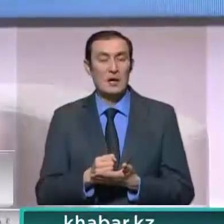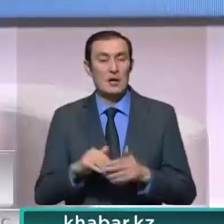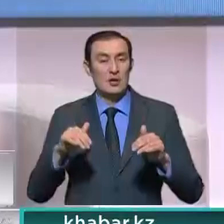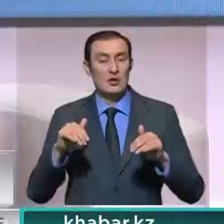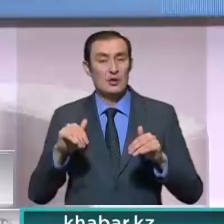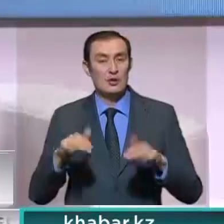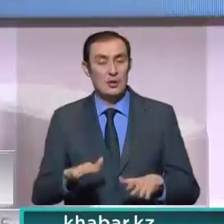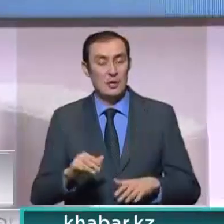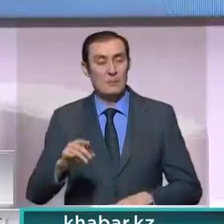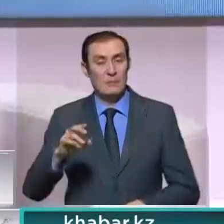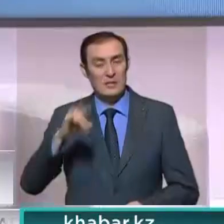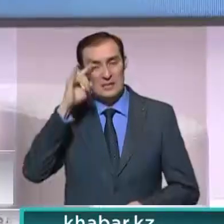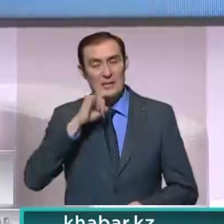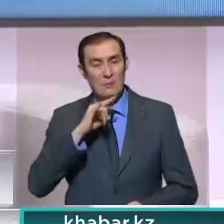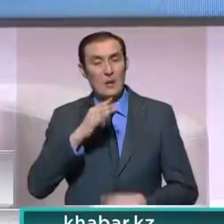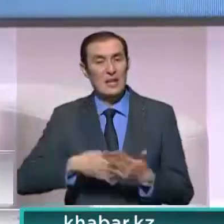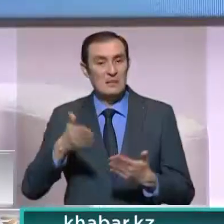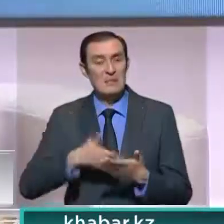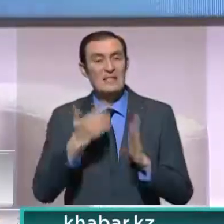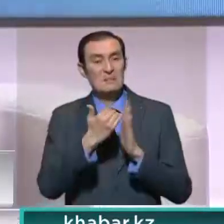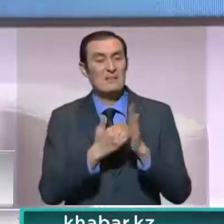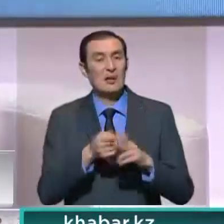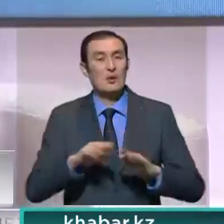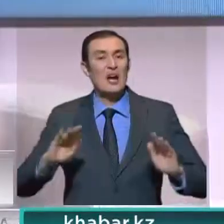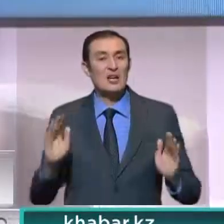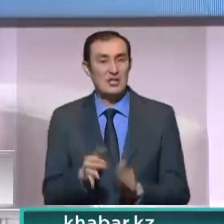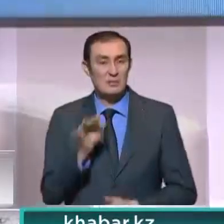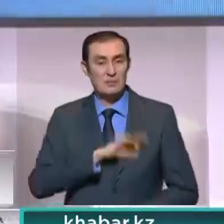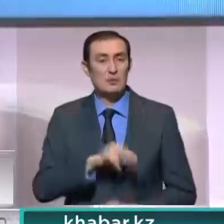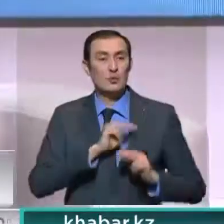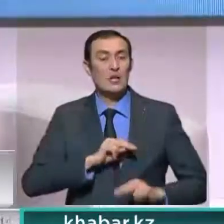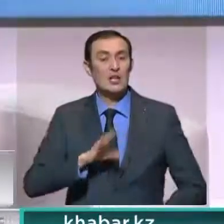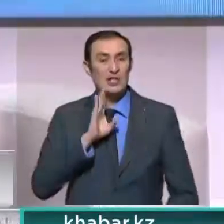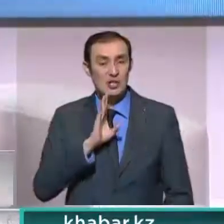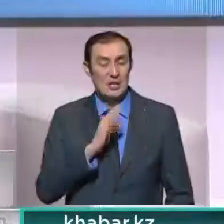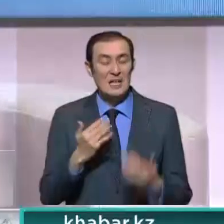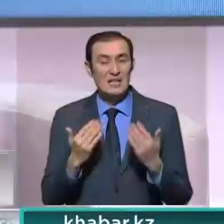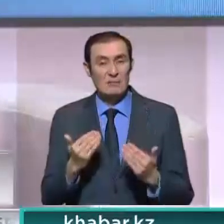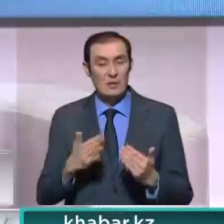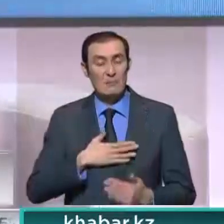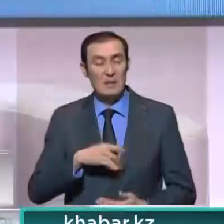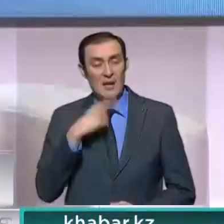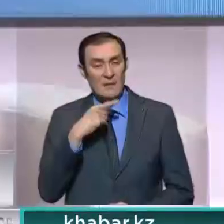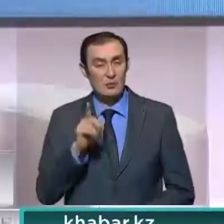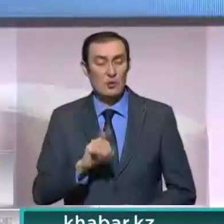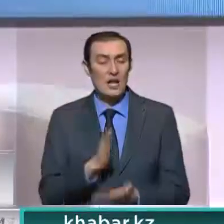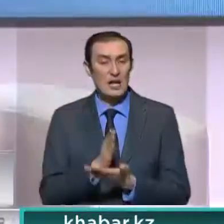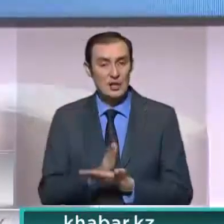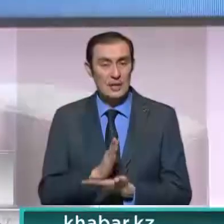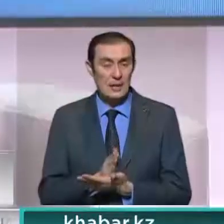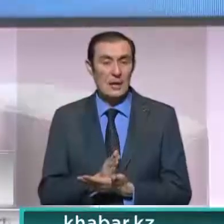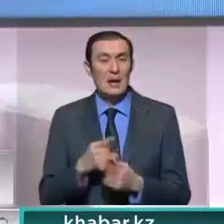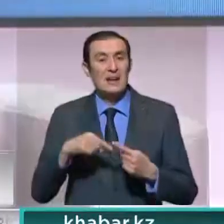Казахстана по полной отмене списка который ограничивал применение труда женщин и сегодня мы говорим о наличии